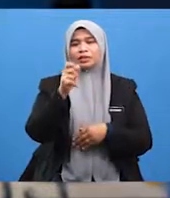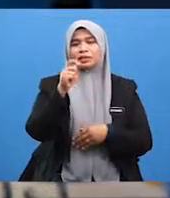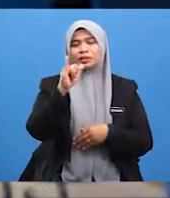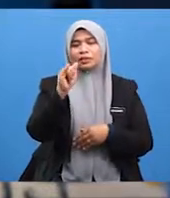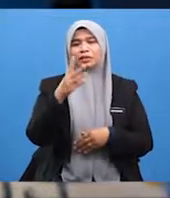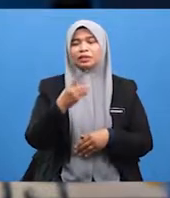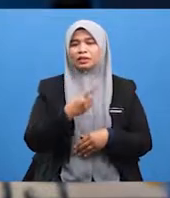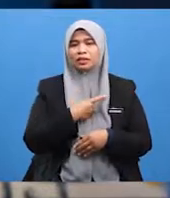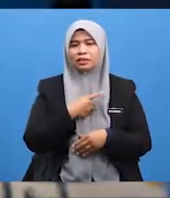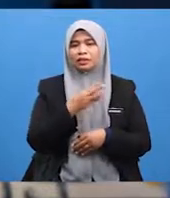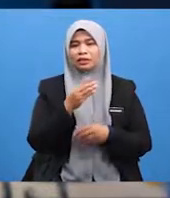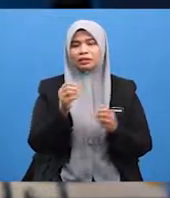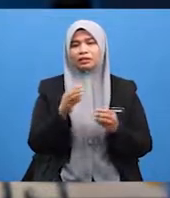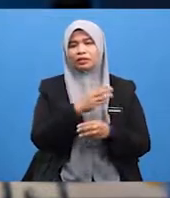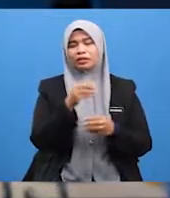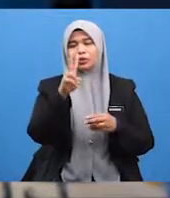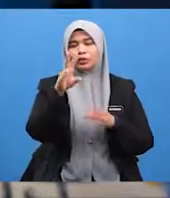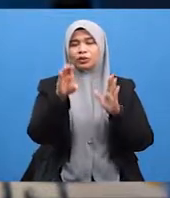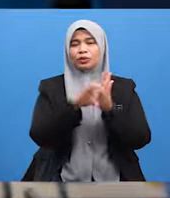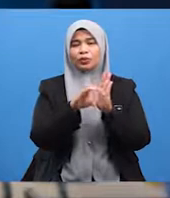contoh peristiwa yang berlaku.